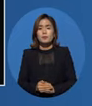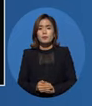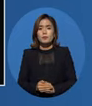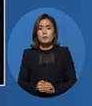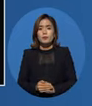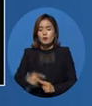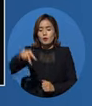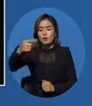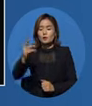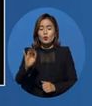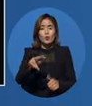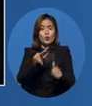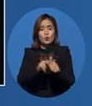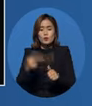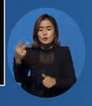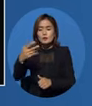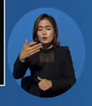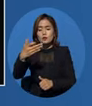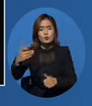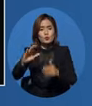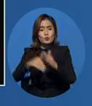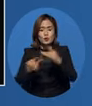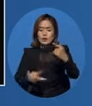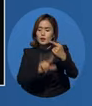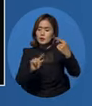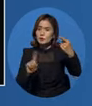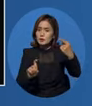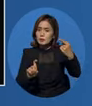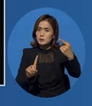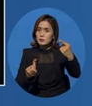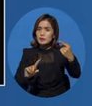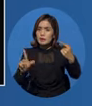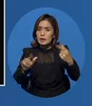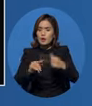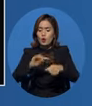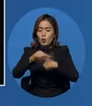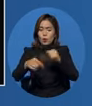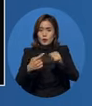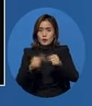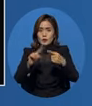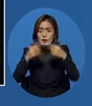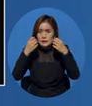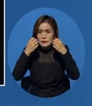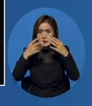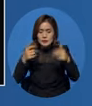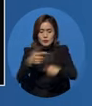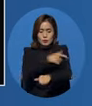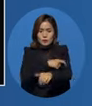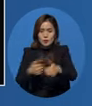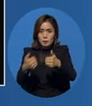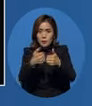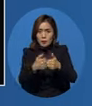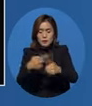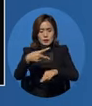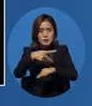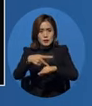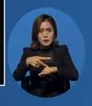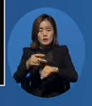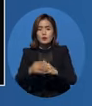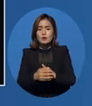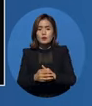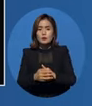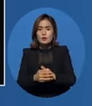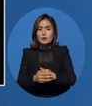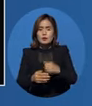그런데 송 후보 께서는 2019년 1월 11일 날 원자력의 신년 인사회 가서 신 않을 숭 사옥이 그